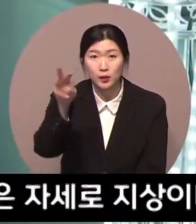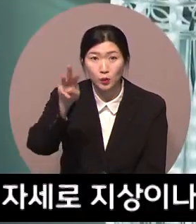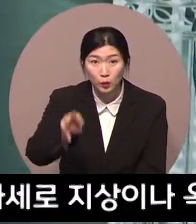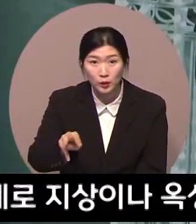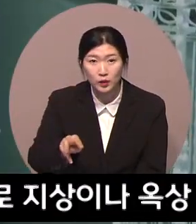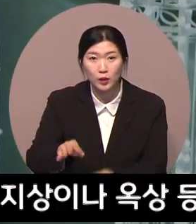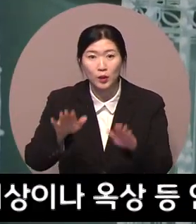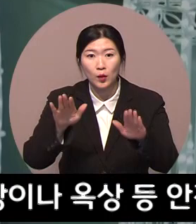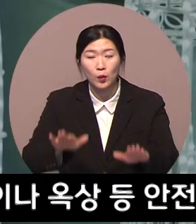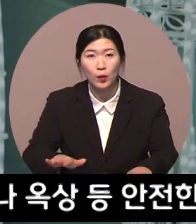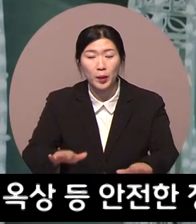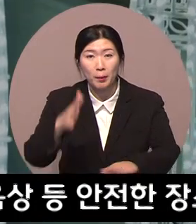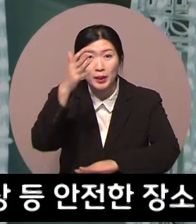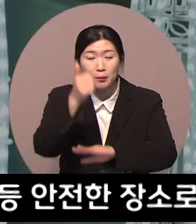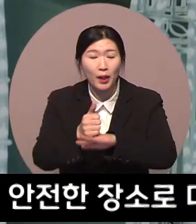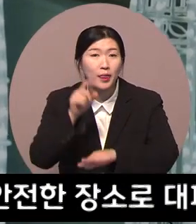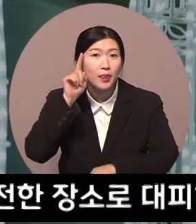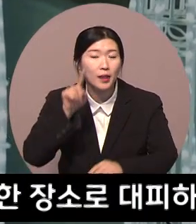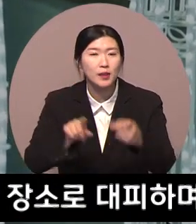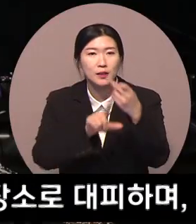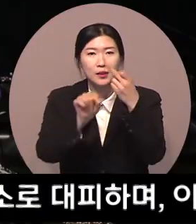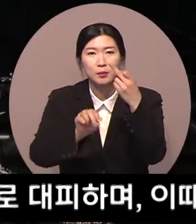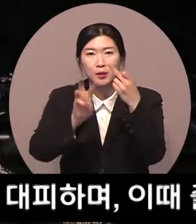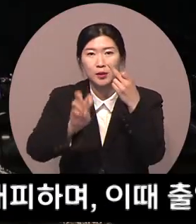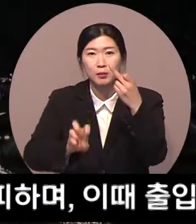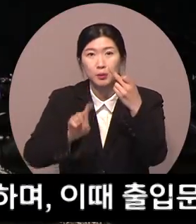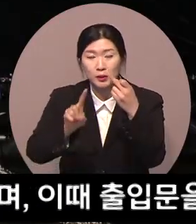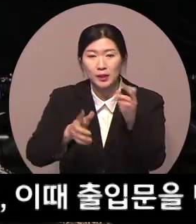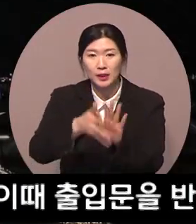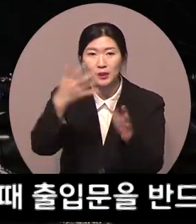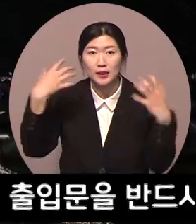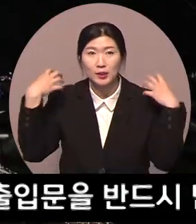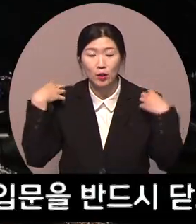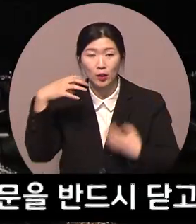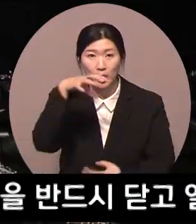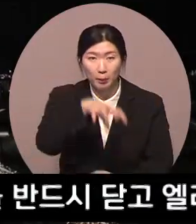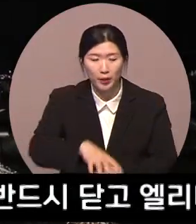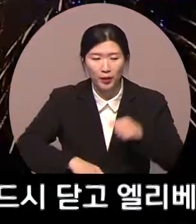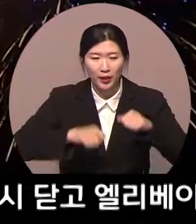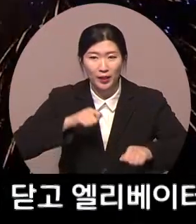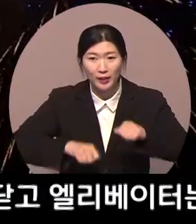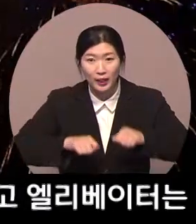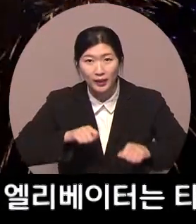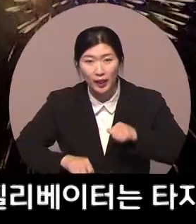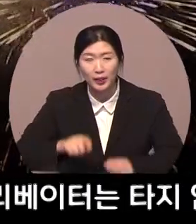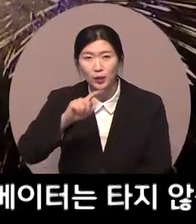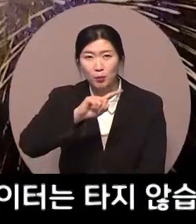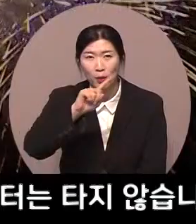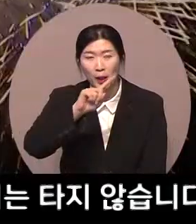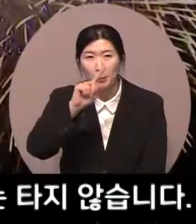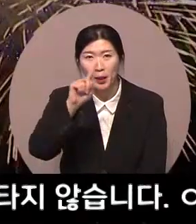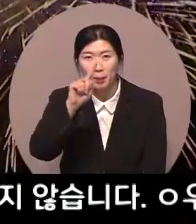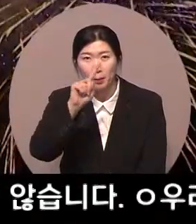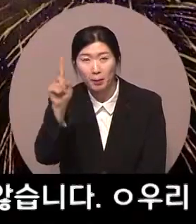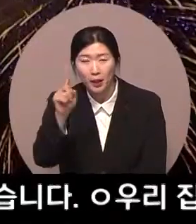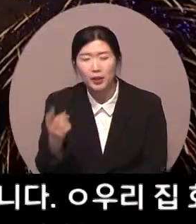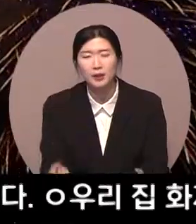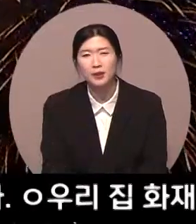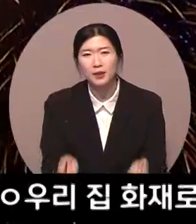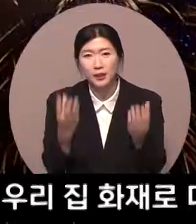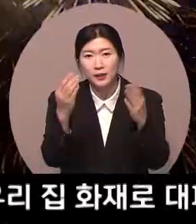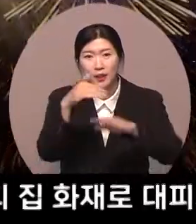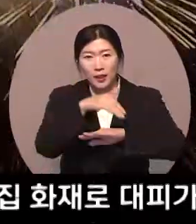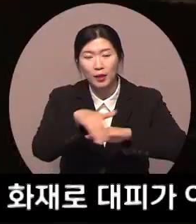올해 마지막날인 내일밤 시청 이응 다리 앞에서 난타공 과 함께 새해 카운트다운 불꽃놀이를